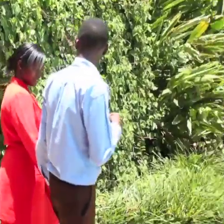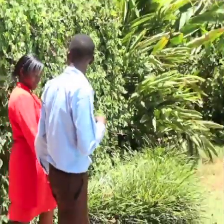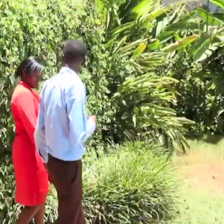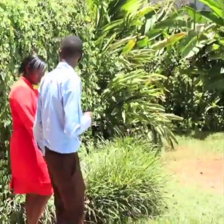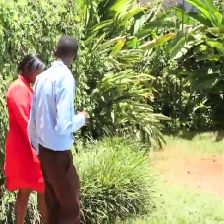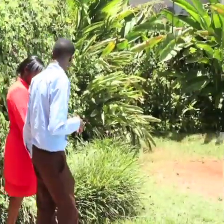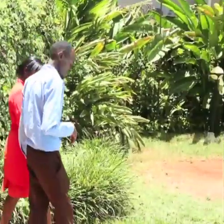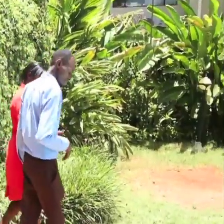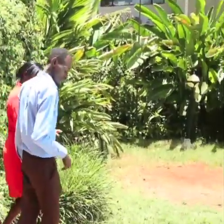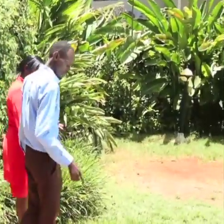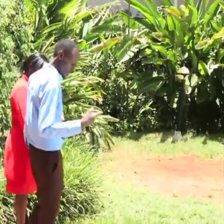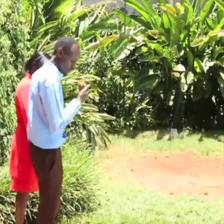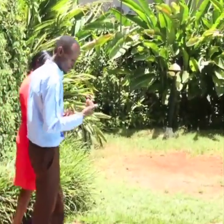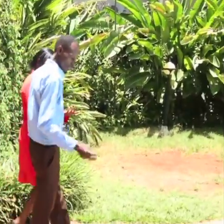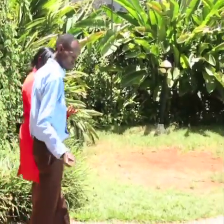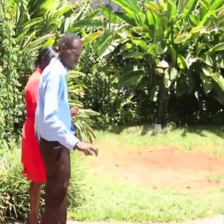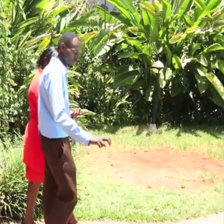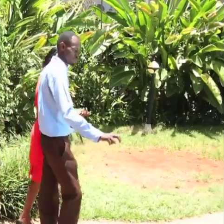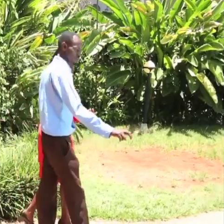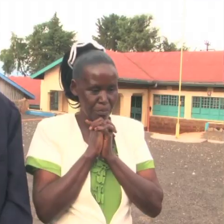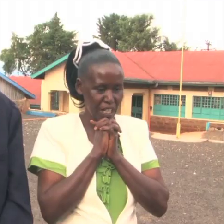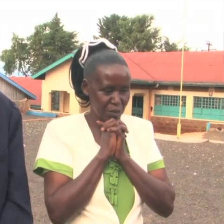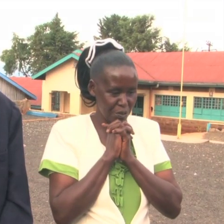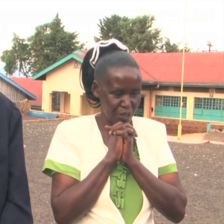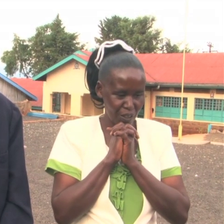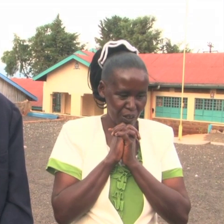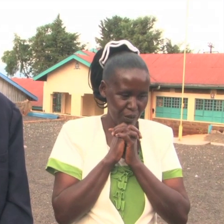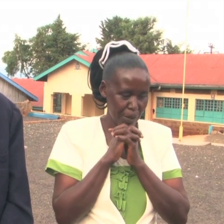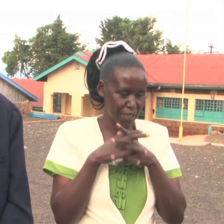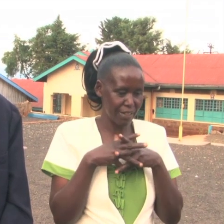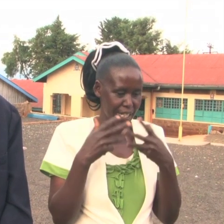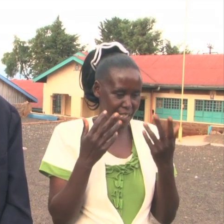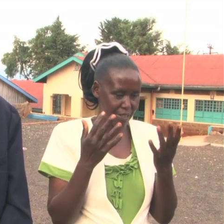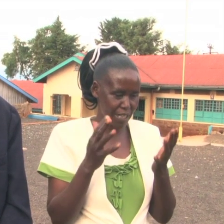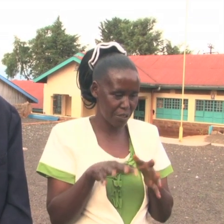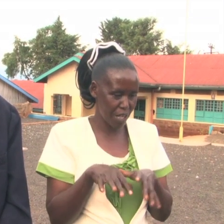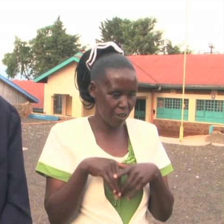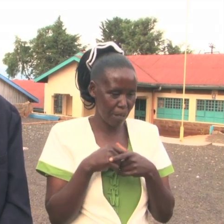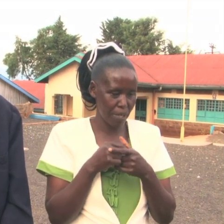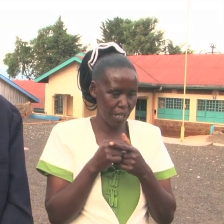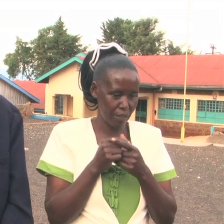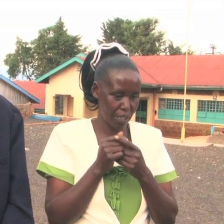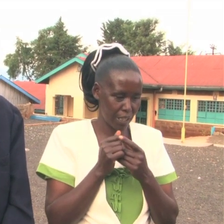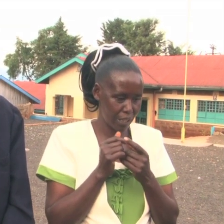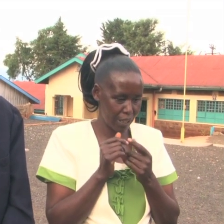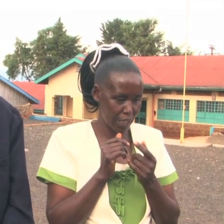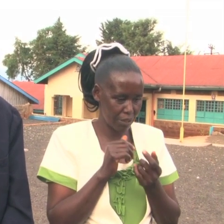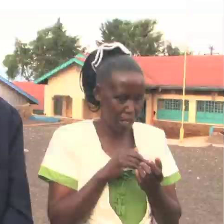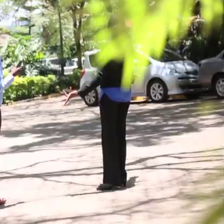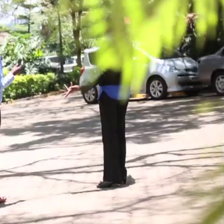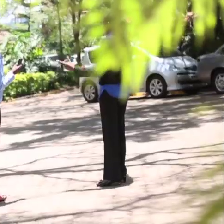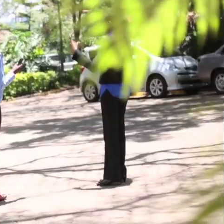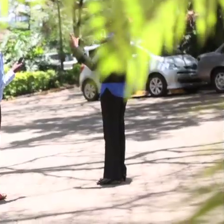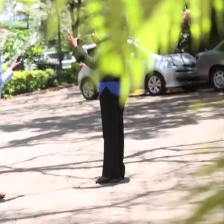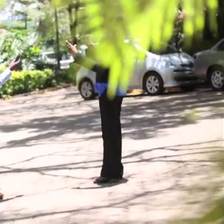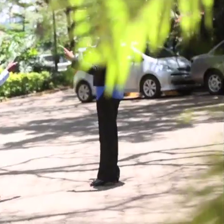not inability. Sasa ya wengine kuwaambia tu wapende watoto wao kama wangekuwa